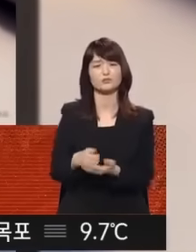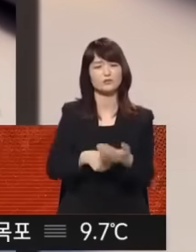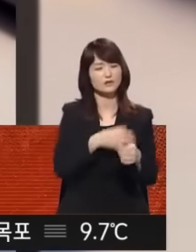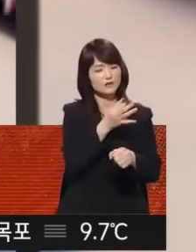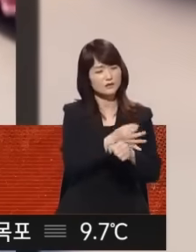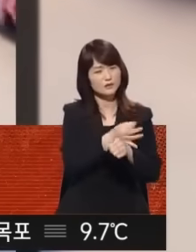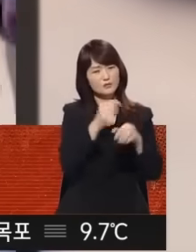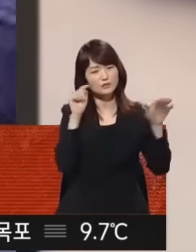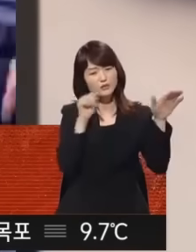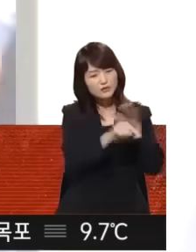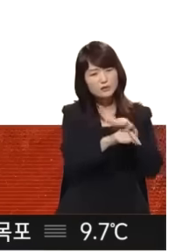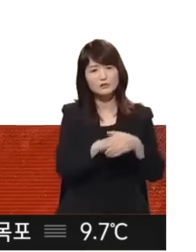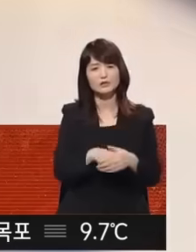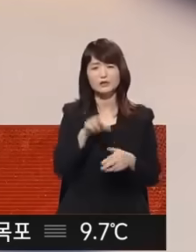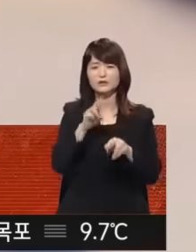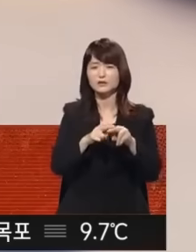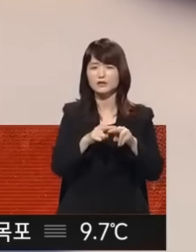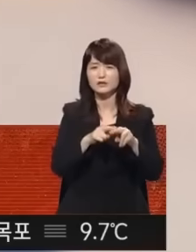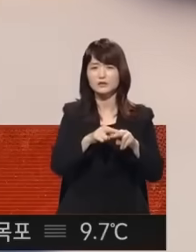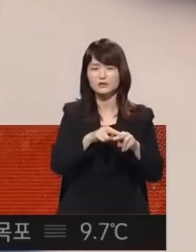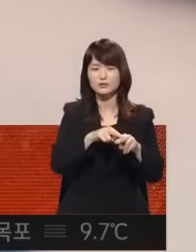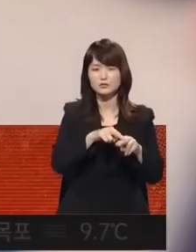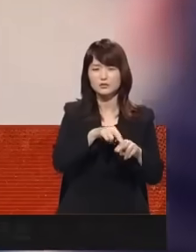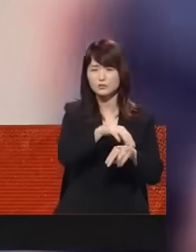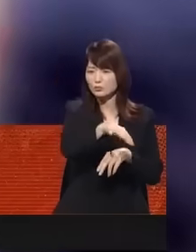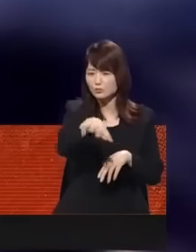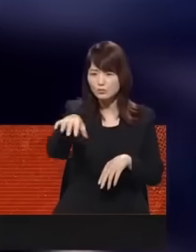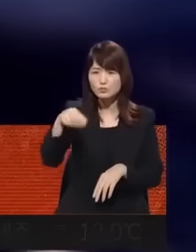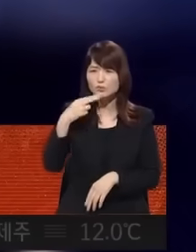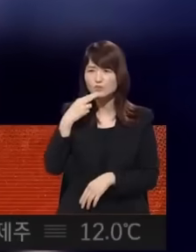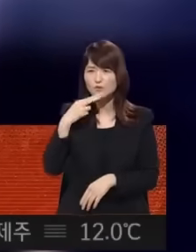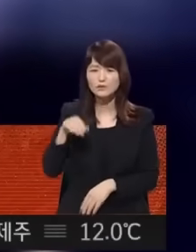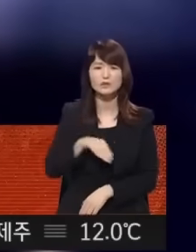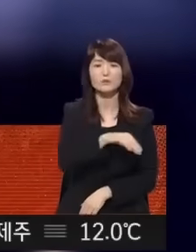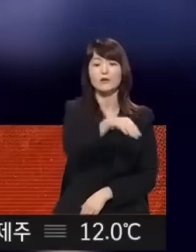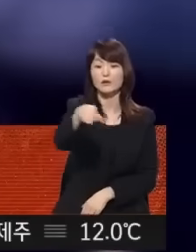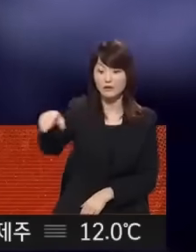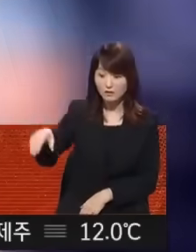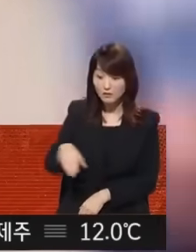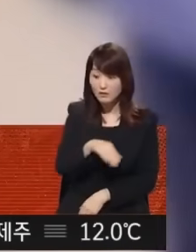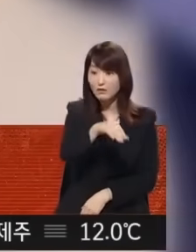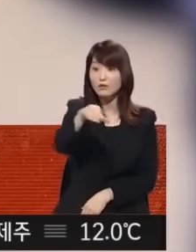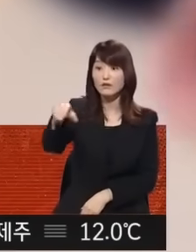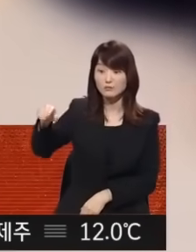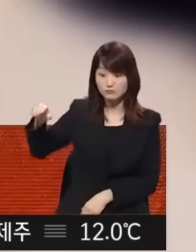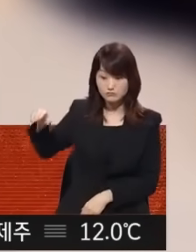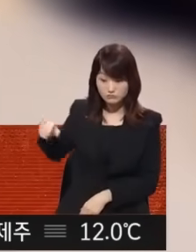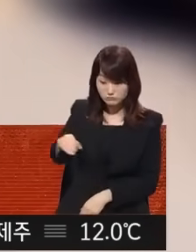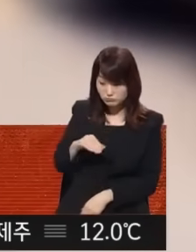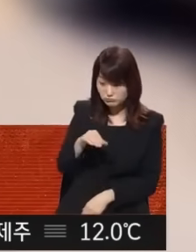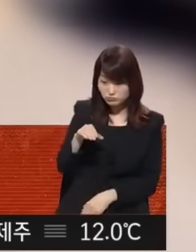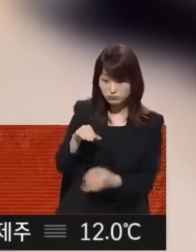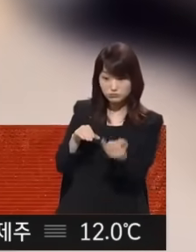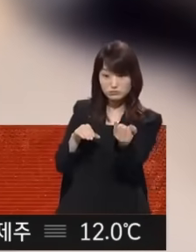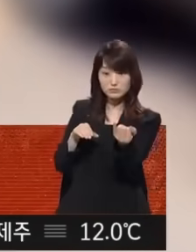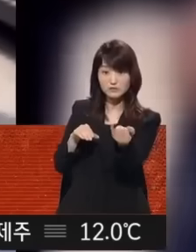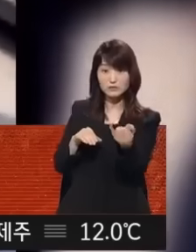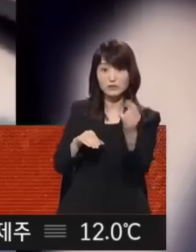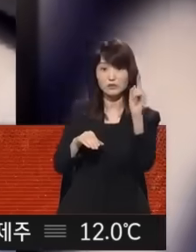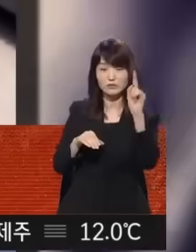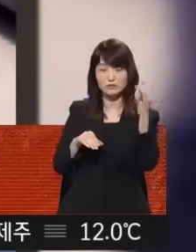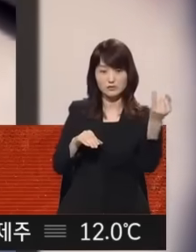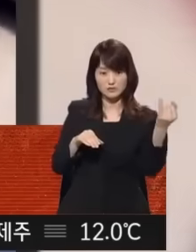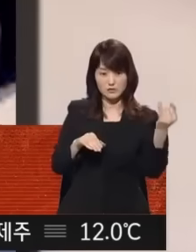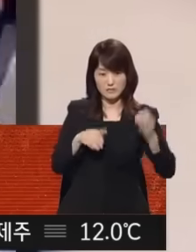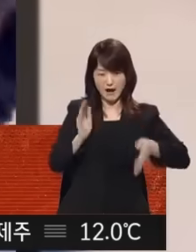아무리 찾아도 자리가 없어 빙빙빙빙 돌다가 마침 자리가 나서 거기 주차를 하려고 딱 들어왔는데 한 여성이 뛰어와서 내가 먼저 왔다.